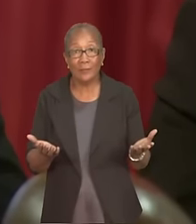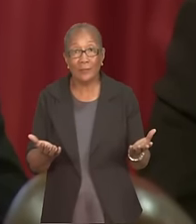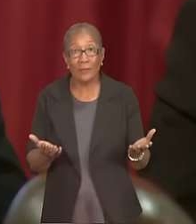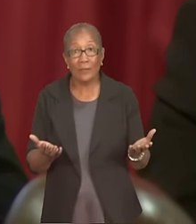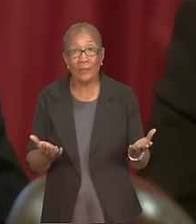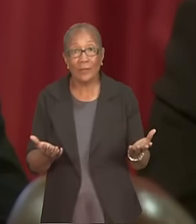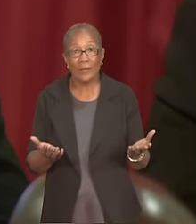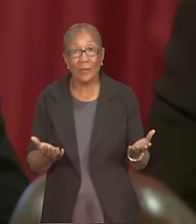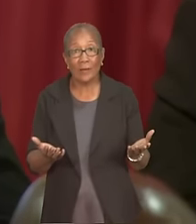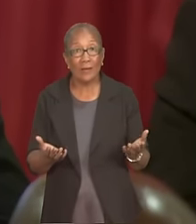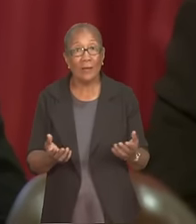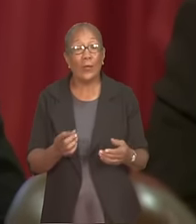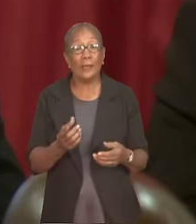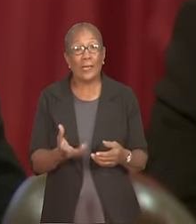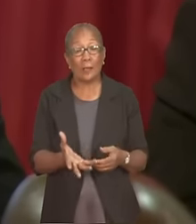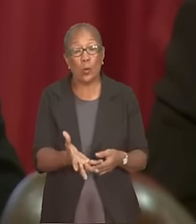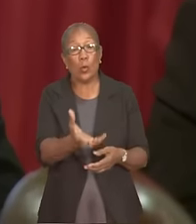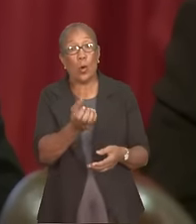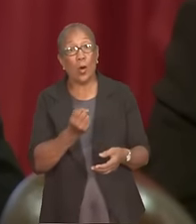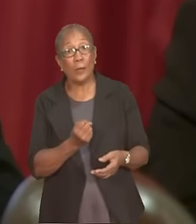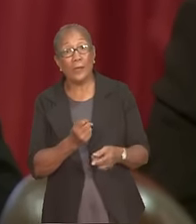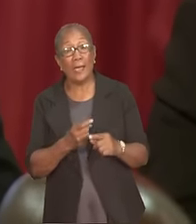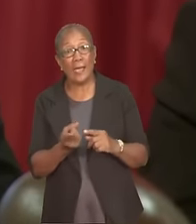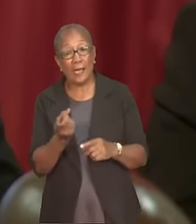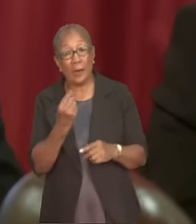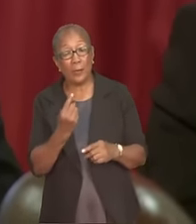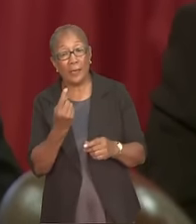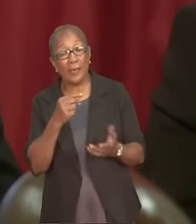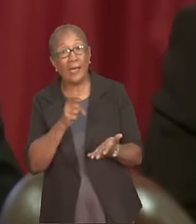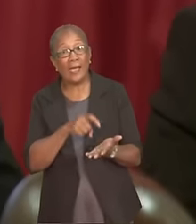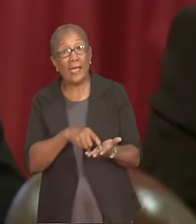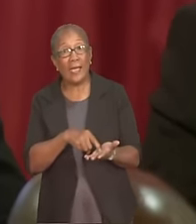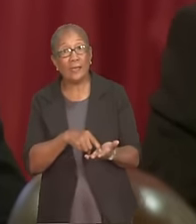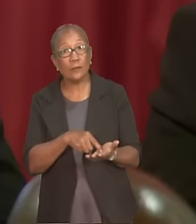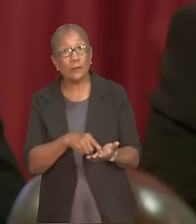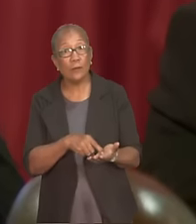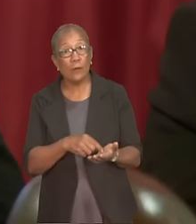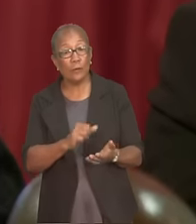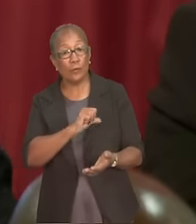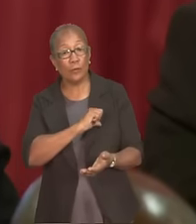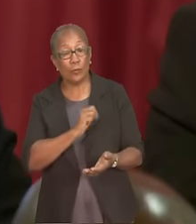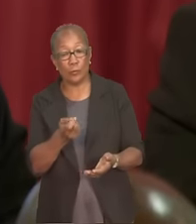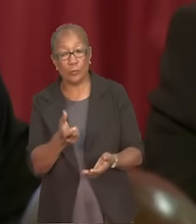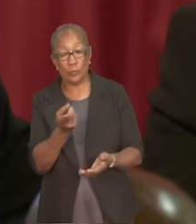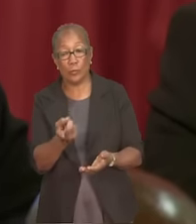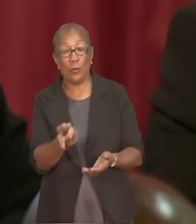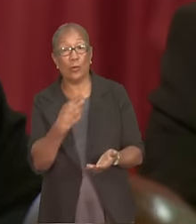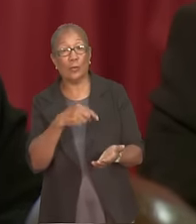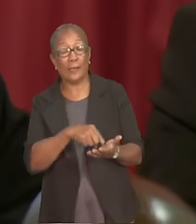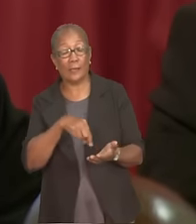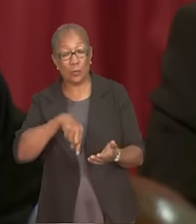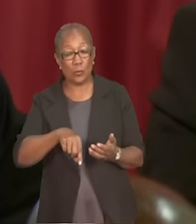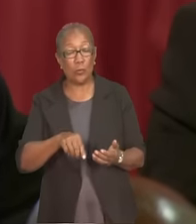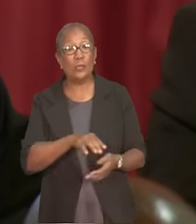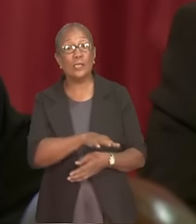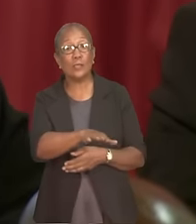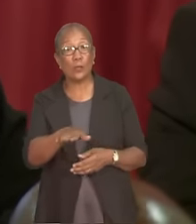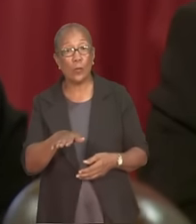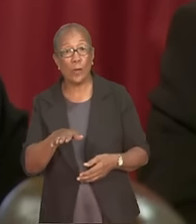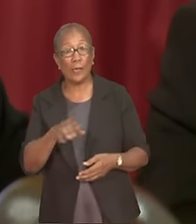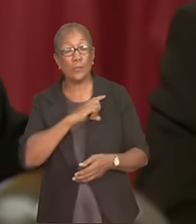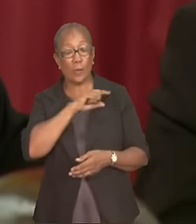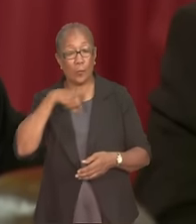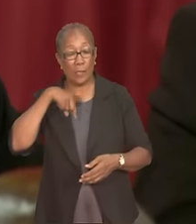wordt dan gelijk opeisbaar door die kredietverstrekkers. Dat is niet een situatie waarin wij